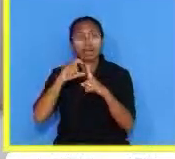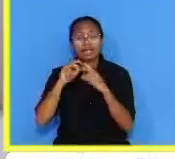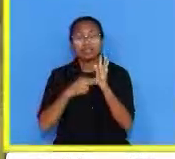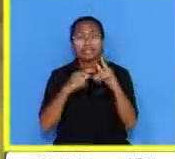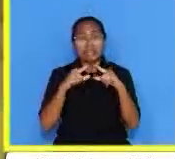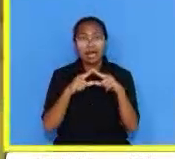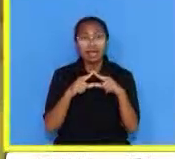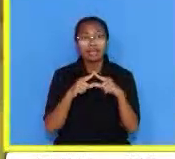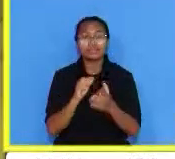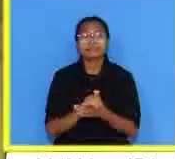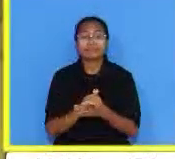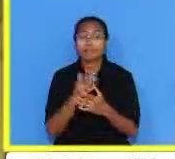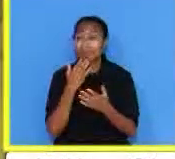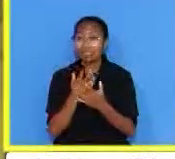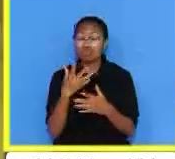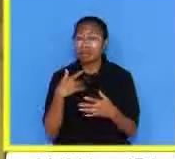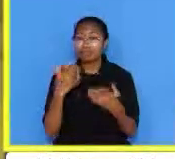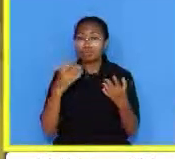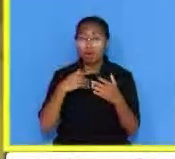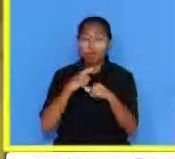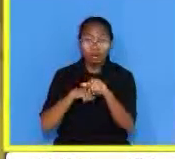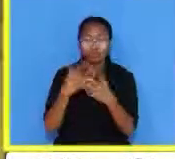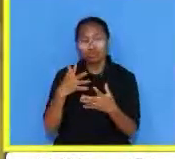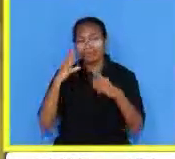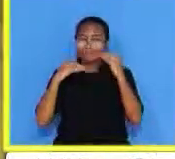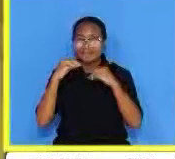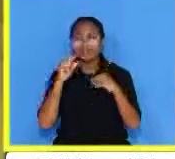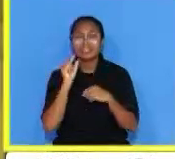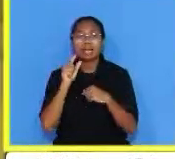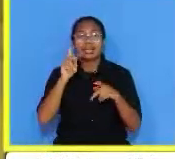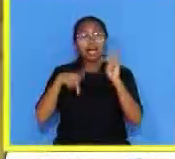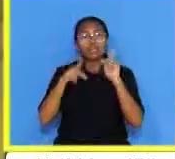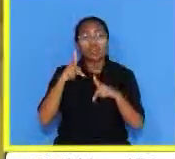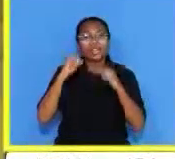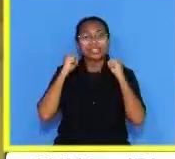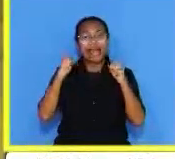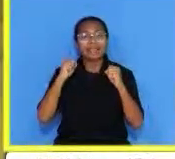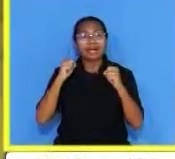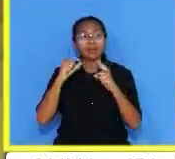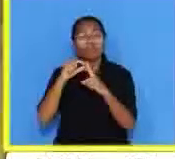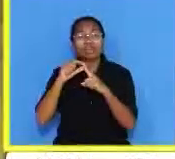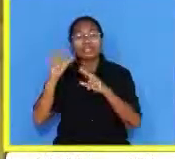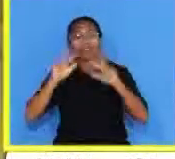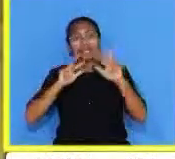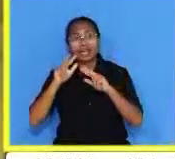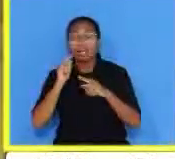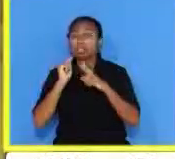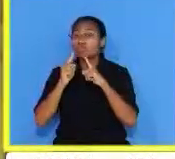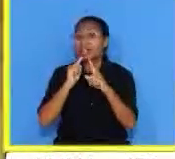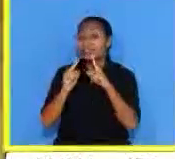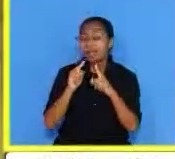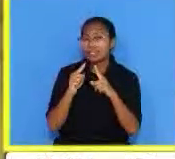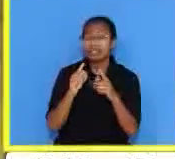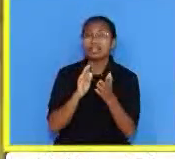sudah meluangkan waktu untuk berbincang bersama kami. Ibu Emma juga dari Dinas Kesehatan Provinsi Nusa Tenggara Timur yang sudah mensosialisasikan dan